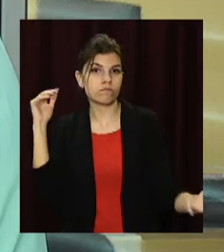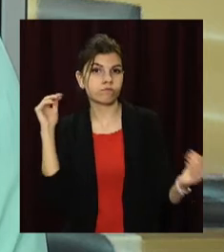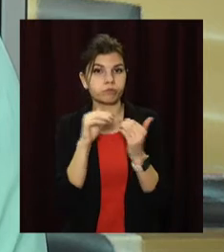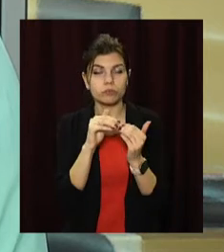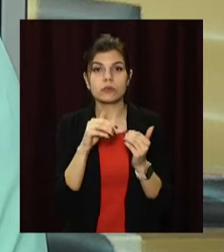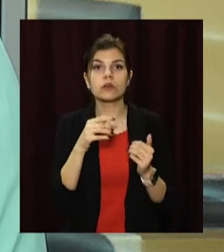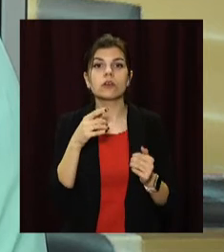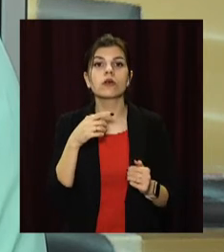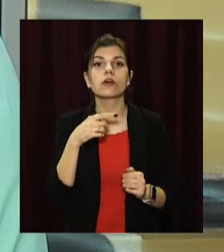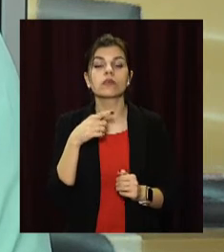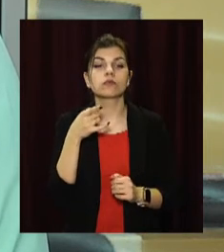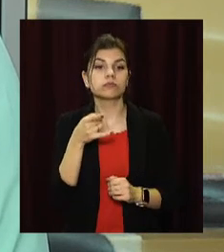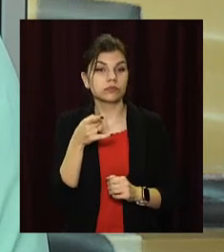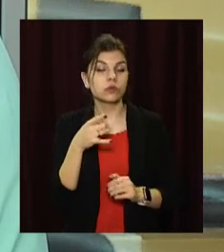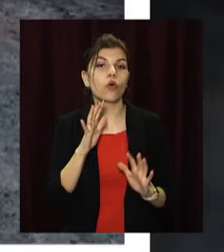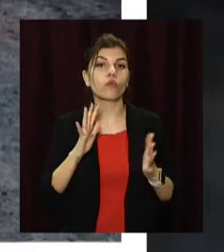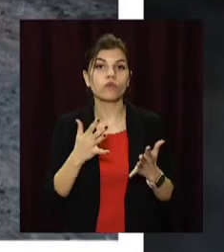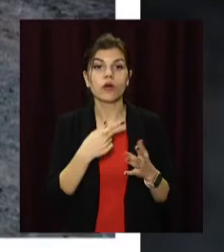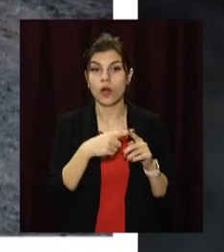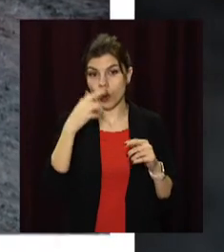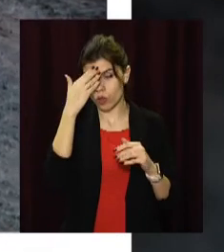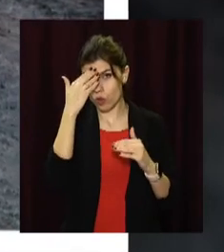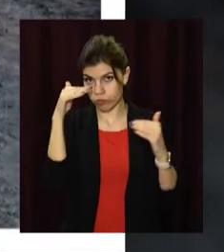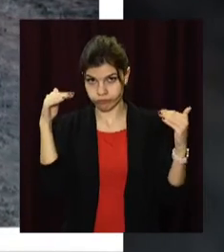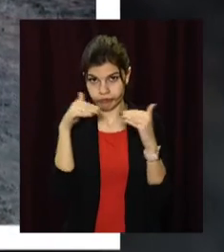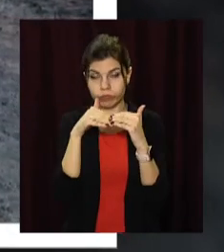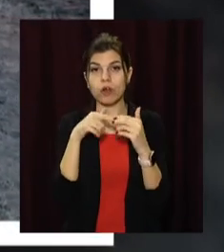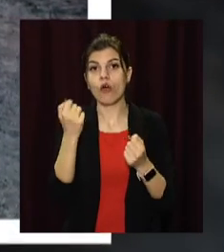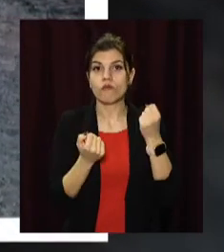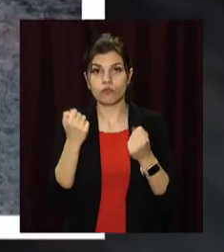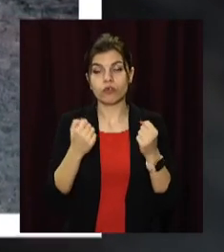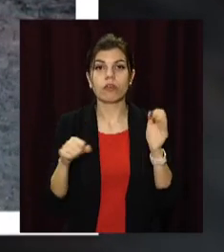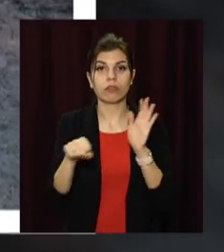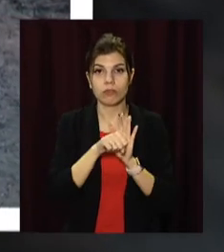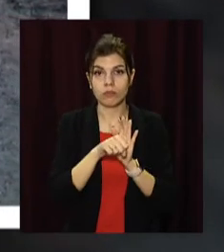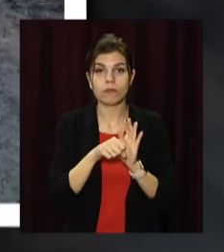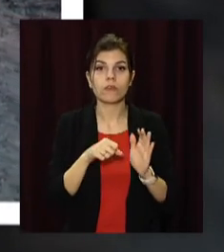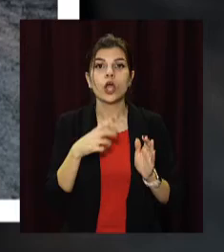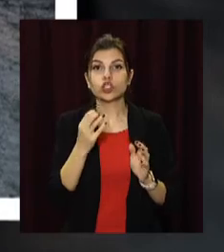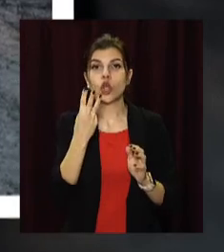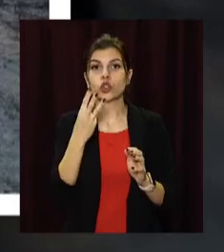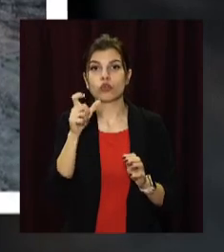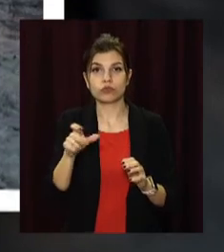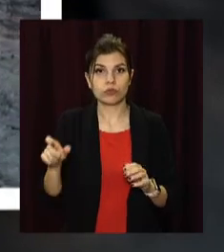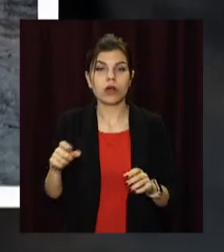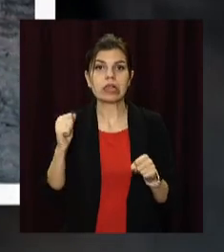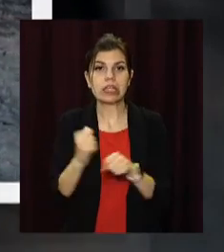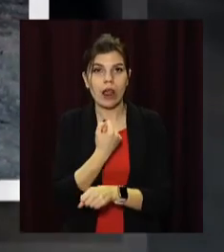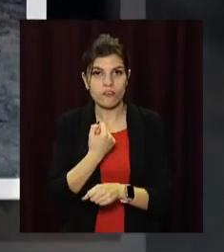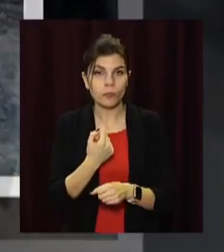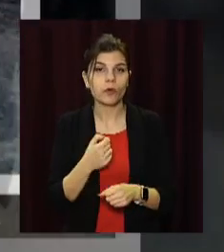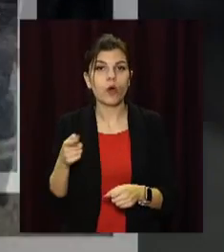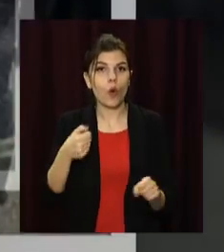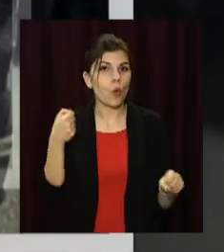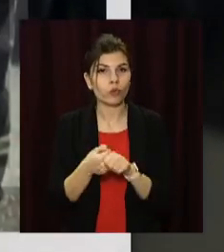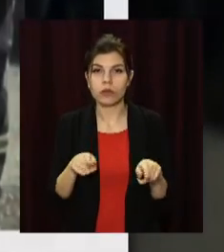«Опель Астра» та «Опель Кадет». Внаслідок лобового зіткнення загинув у воді однієї з іномарок. Ще троє пасажирів травмовані. Удар